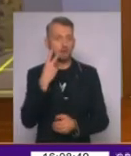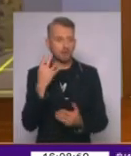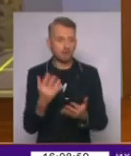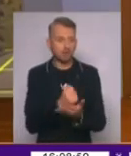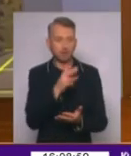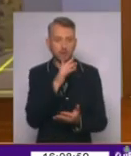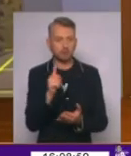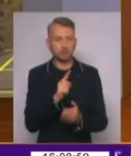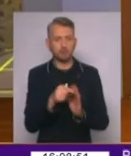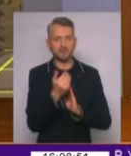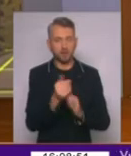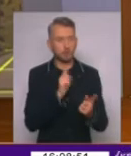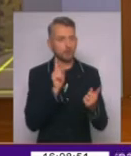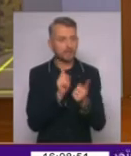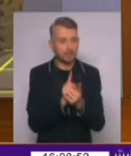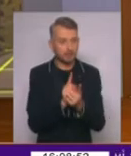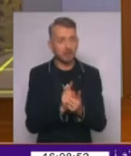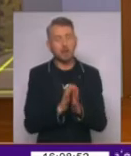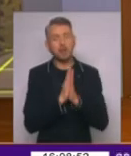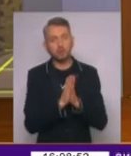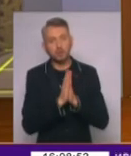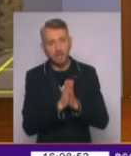час для того, щоб з вами зустрітись. Будь ласка,